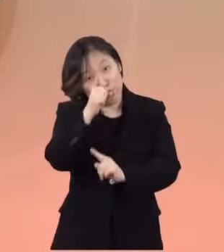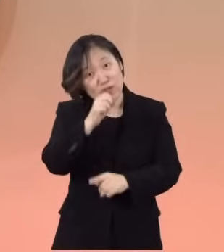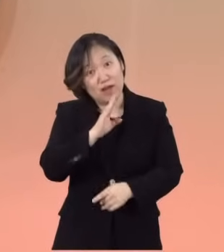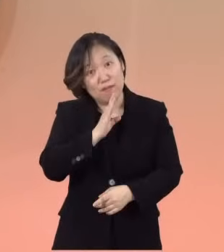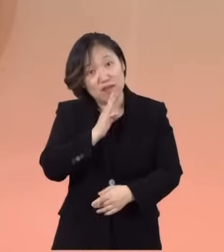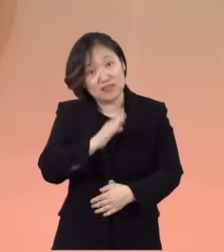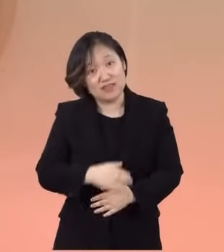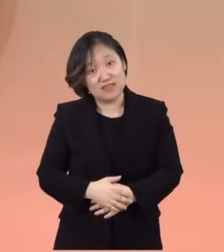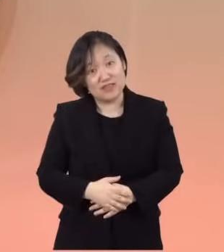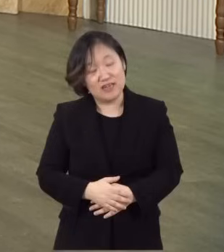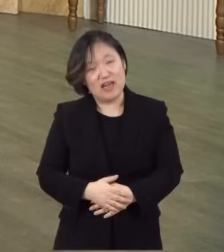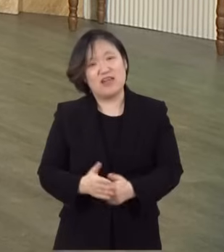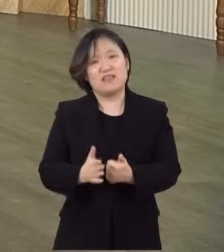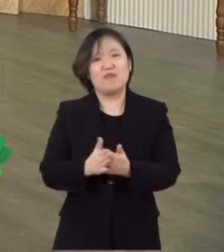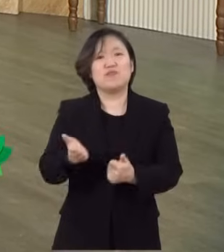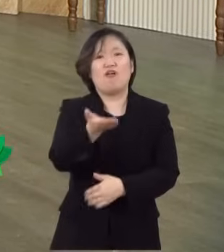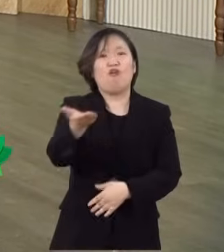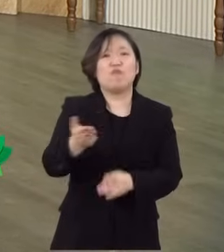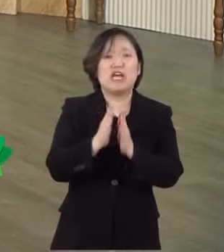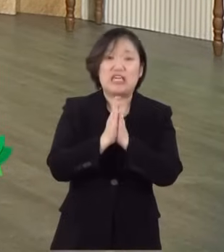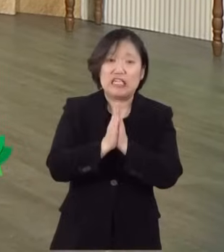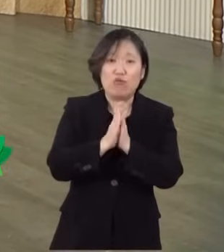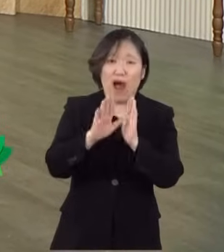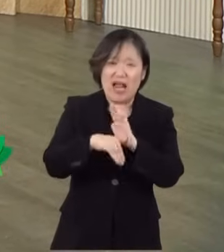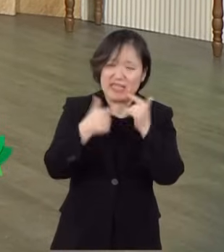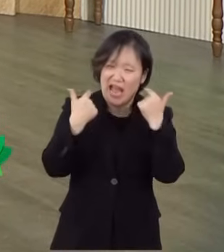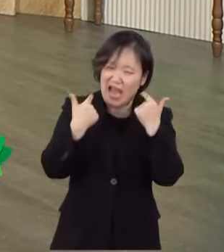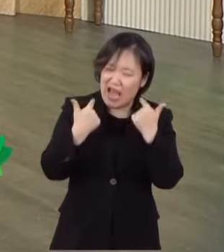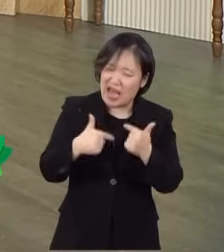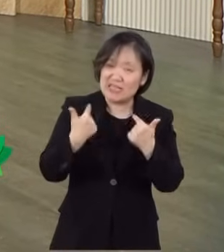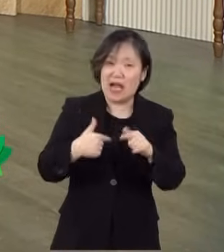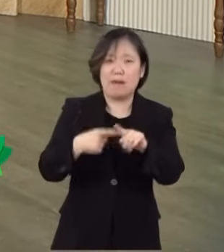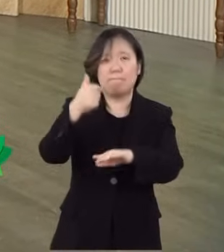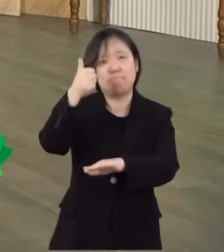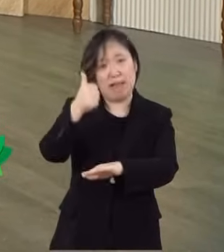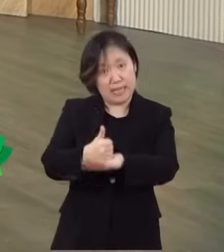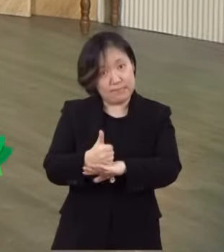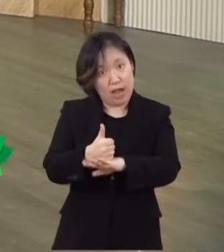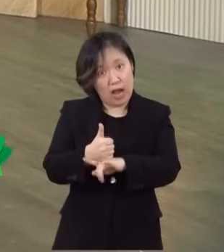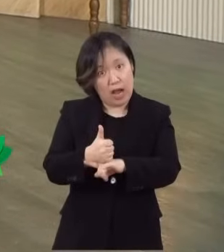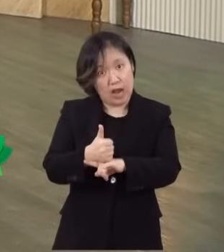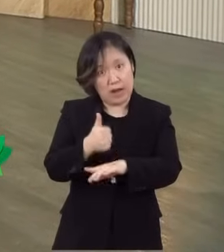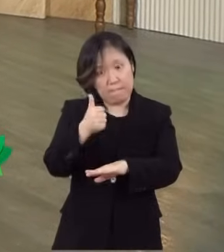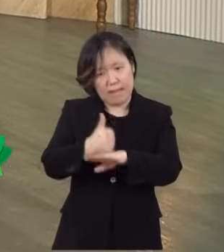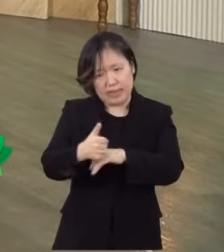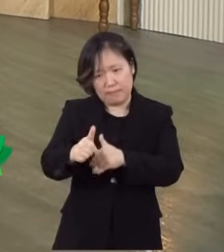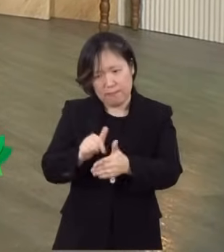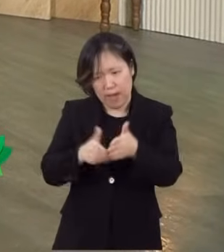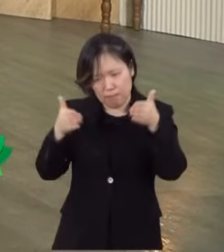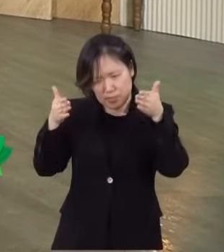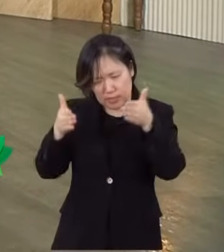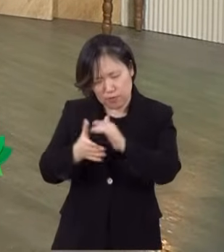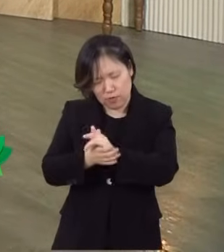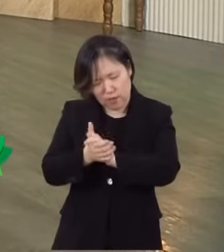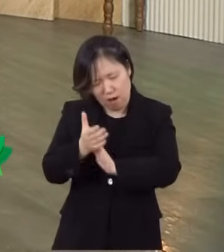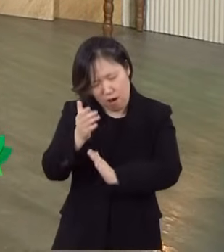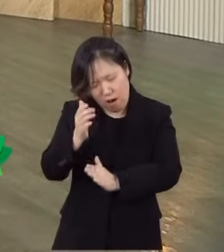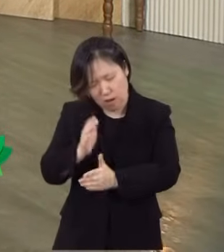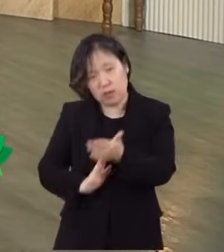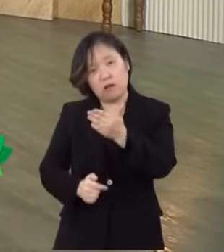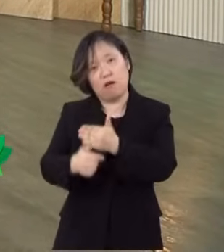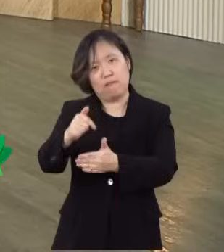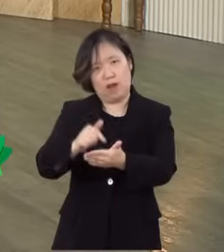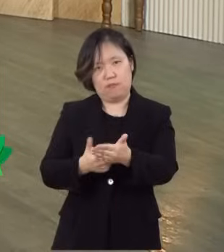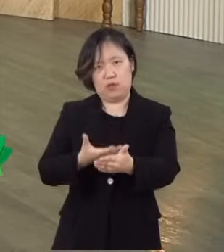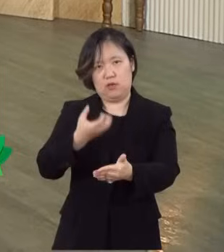좋지 않겠습니까 어떤 기도를 하든 마지막에는 반드시 마음을 집중해서